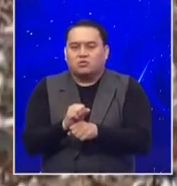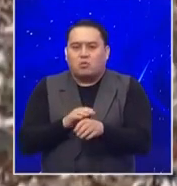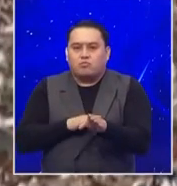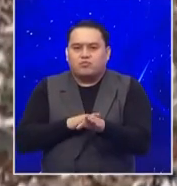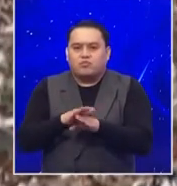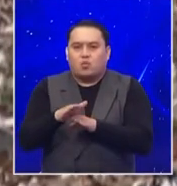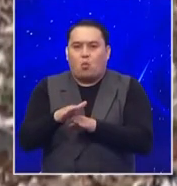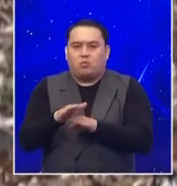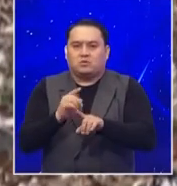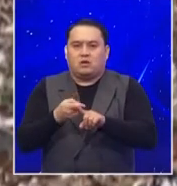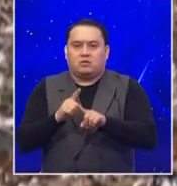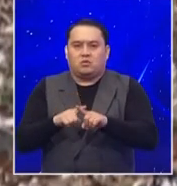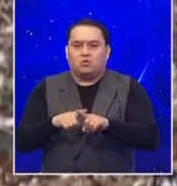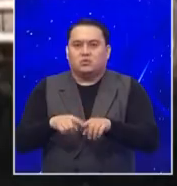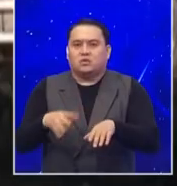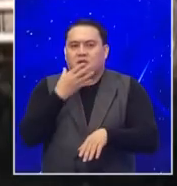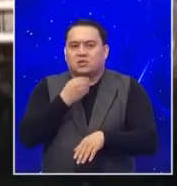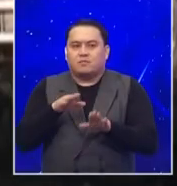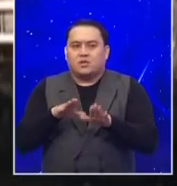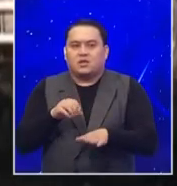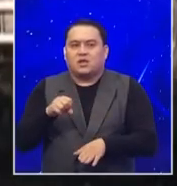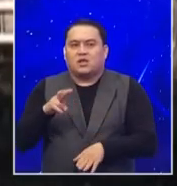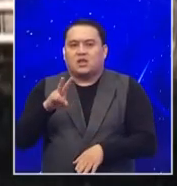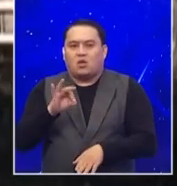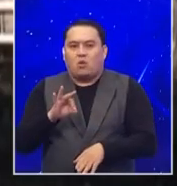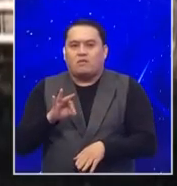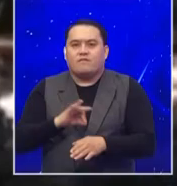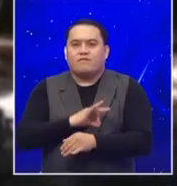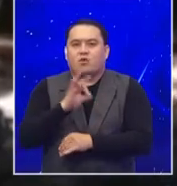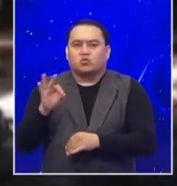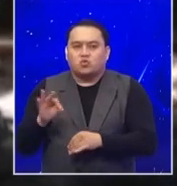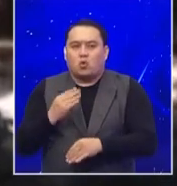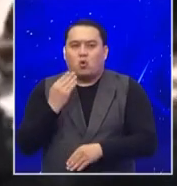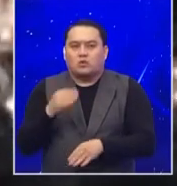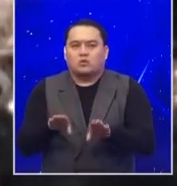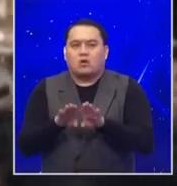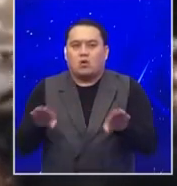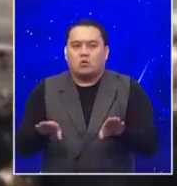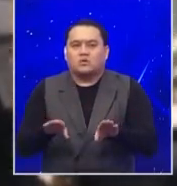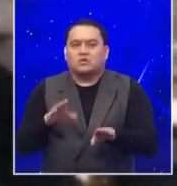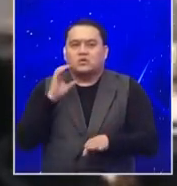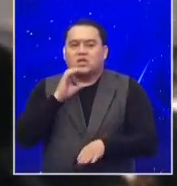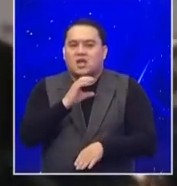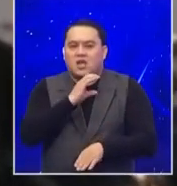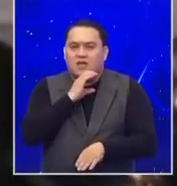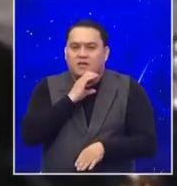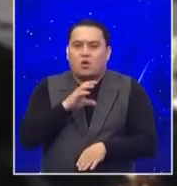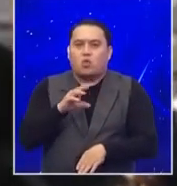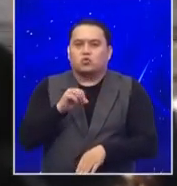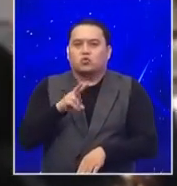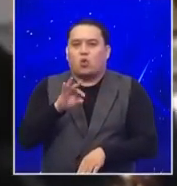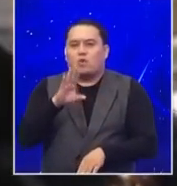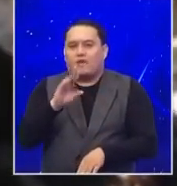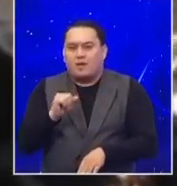как Подпецка, а также на живописной реке Дрина в восточной части Боснии. Похожая ситуация в Северной Македонии и Косово. Во